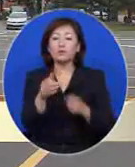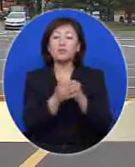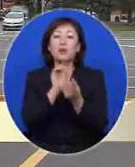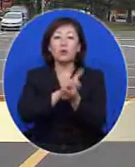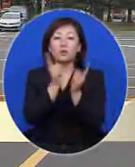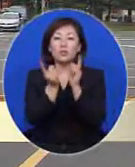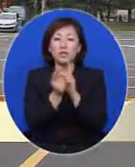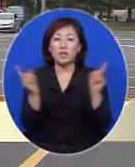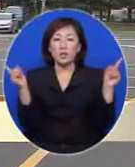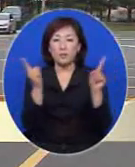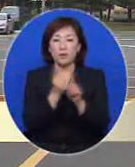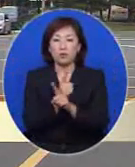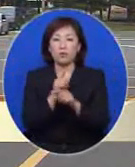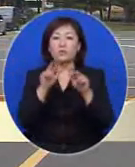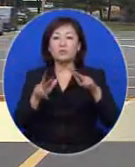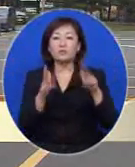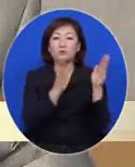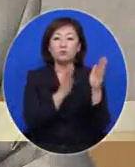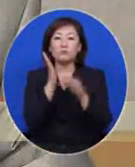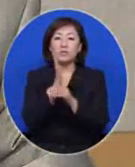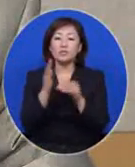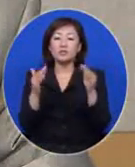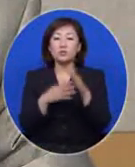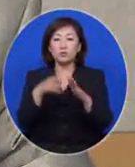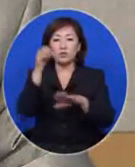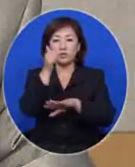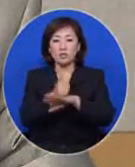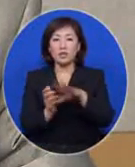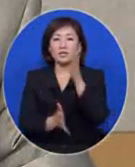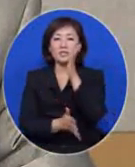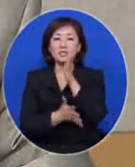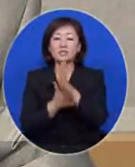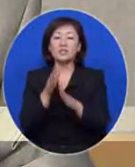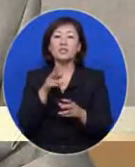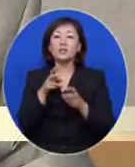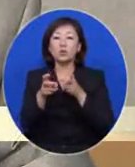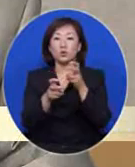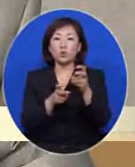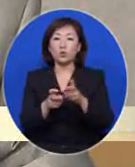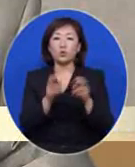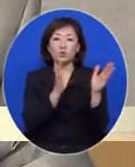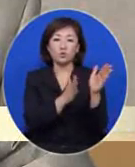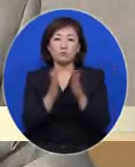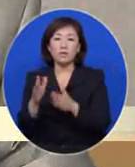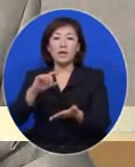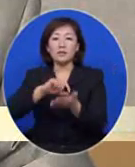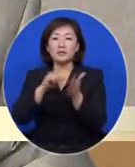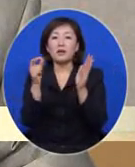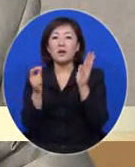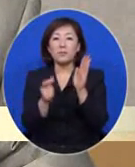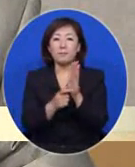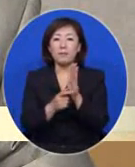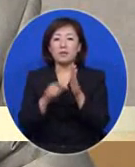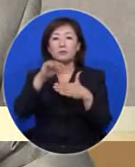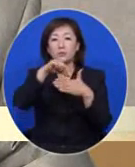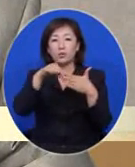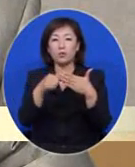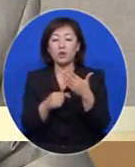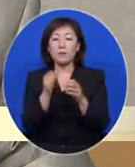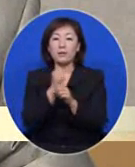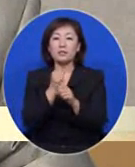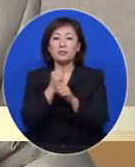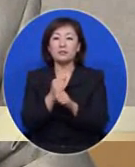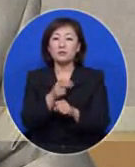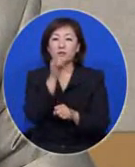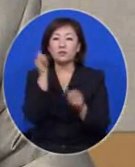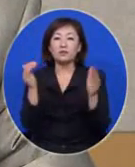변경했거나 변경을 추진 중입니다. 결과적으로 우리 시 교통 체계 가장 적합한 어떤 시스템으로 지금 정착이 되어 가고